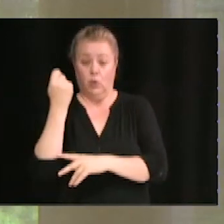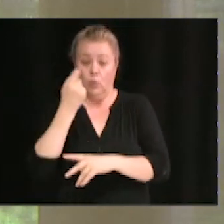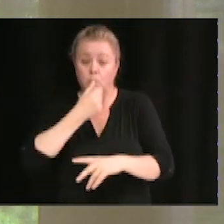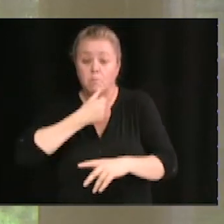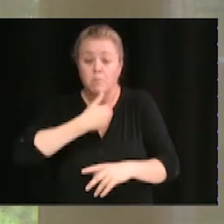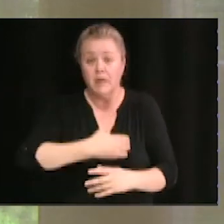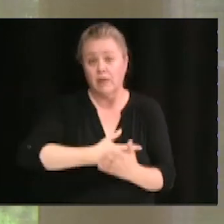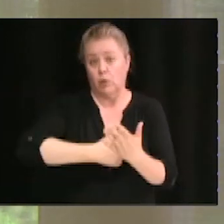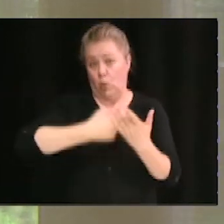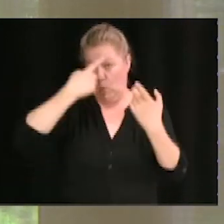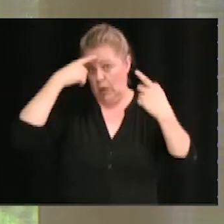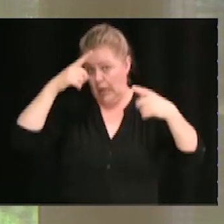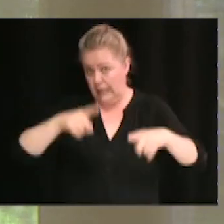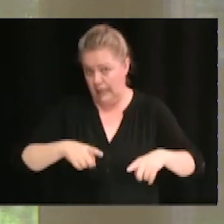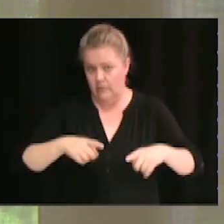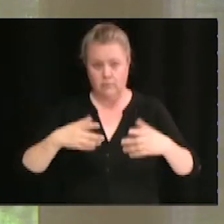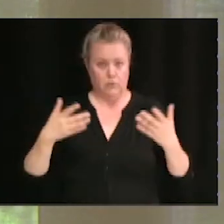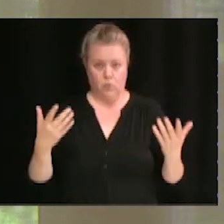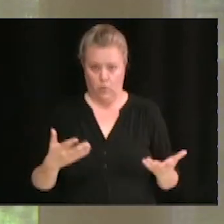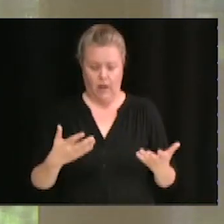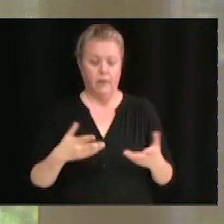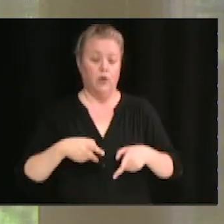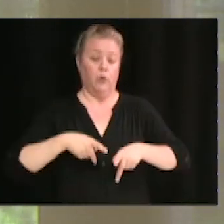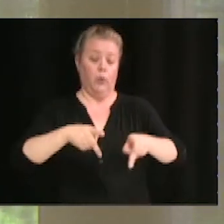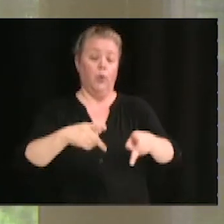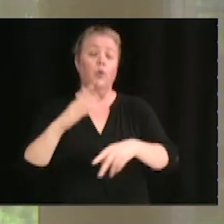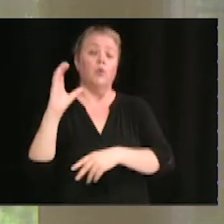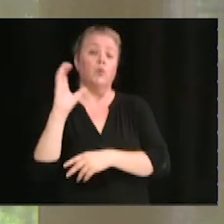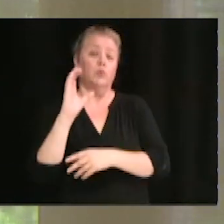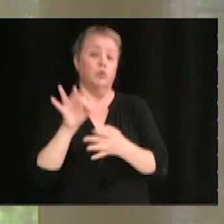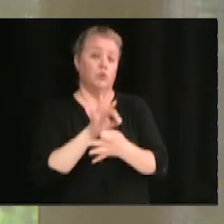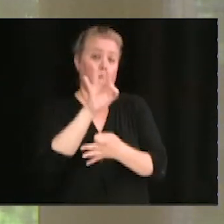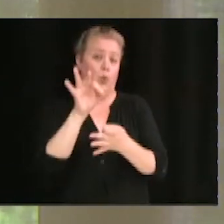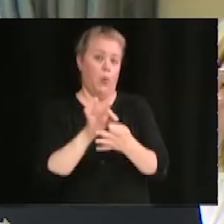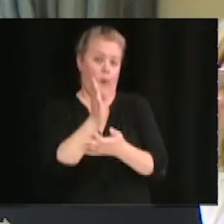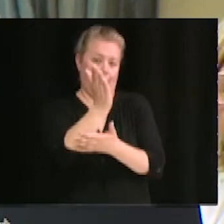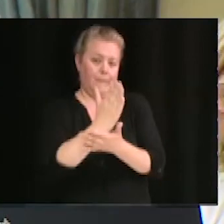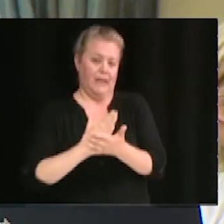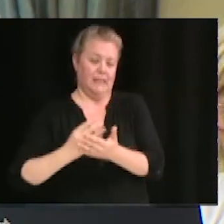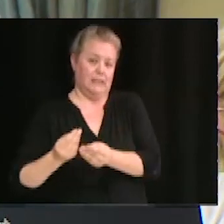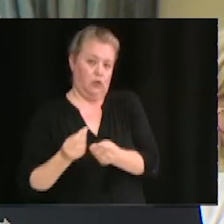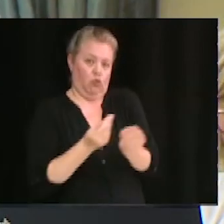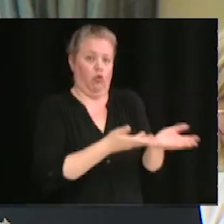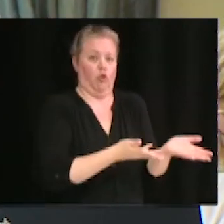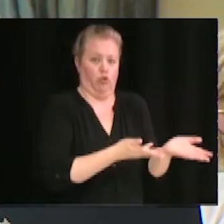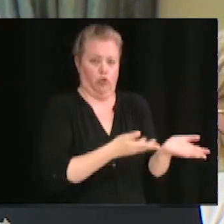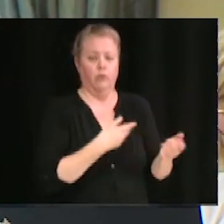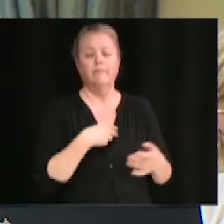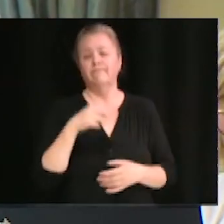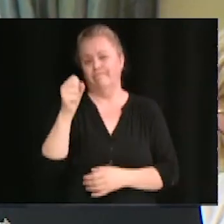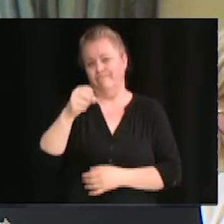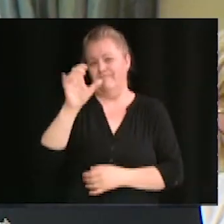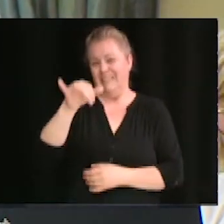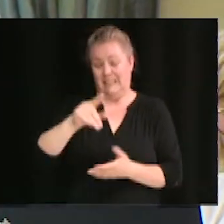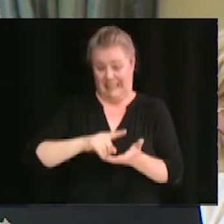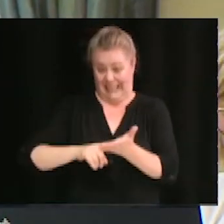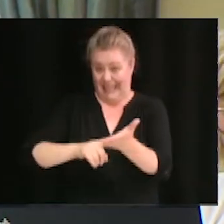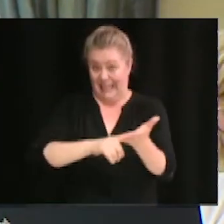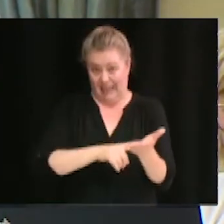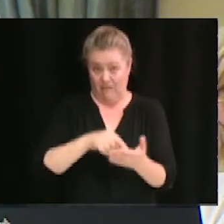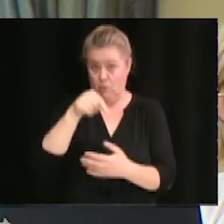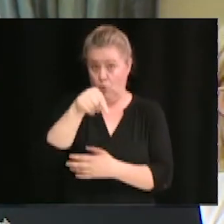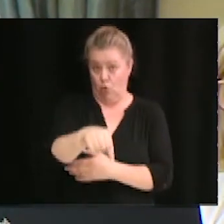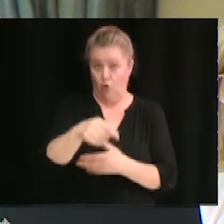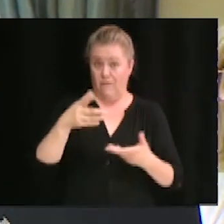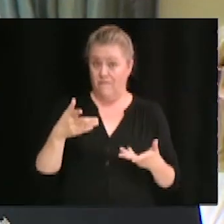constituant une partie de la rue Couture. Voilà. C'est suite aux travaux effectués dans le secteur. Les travaux étant maintenant complétés, l